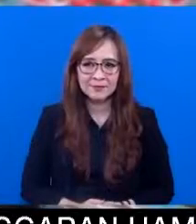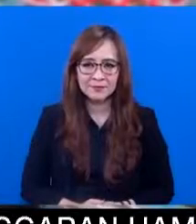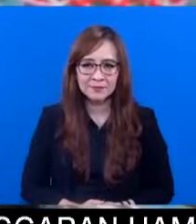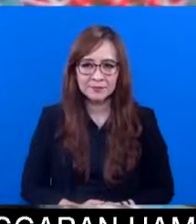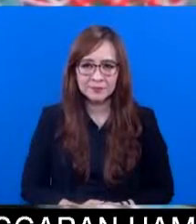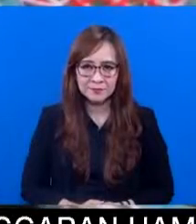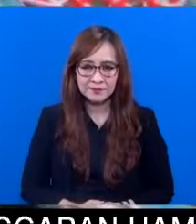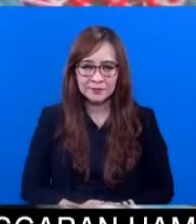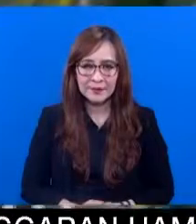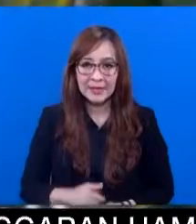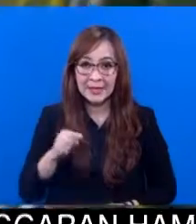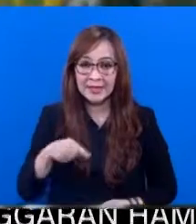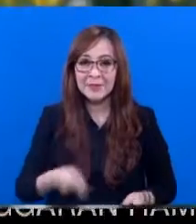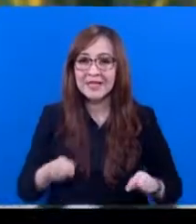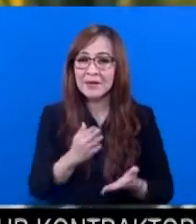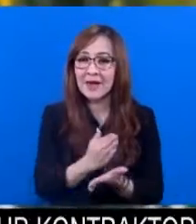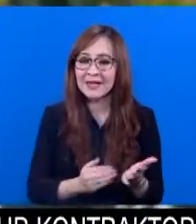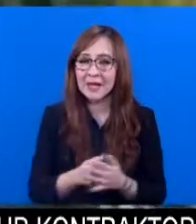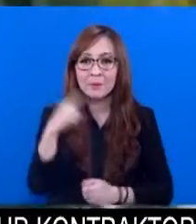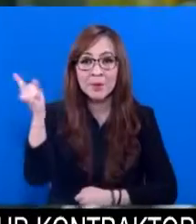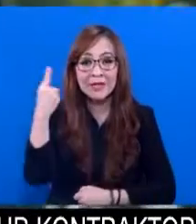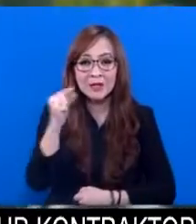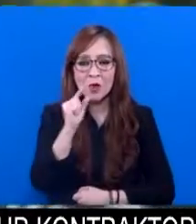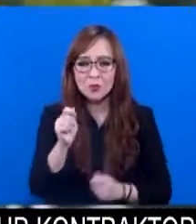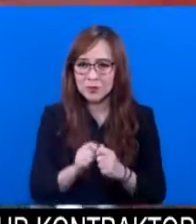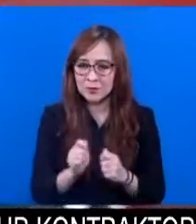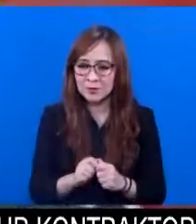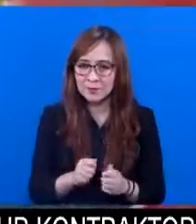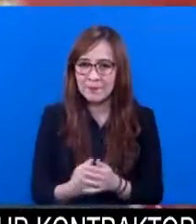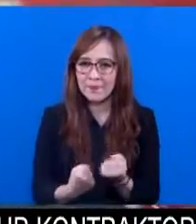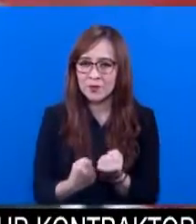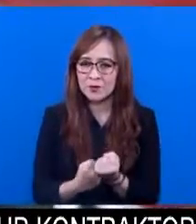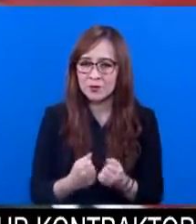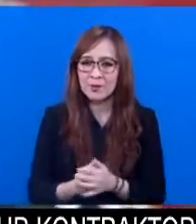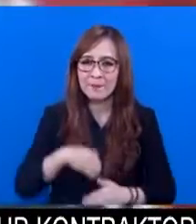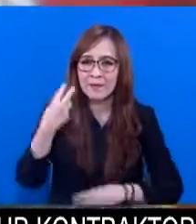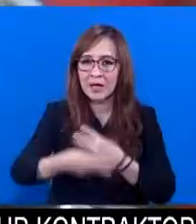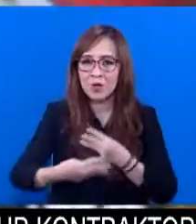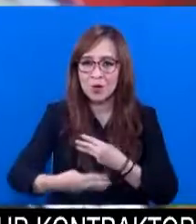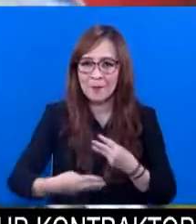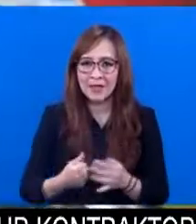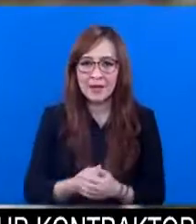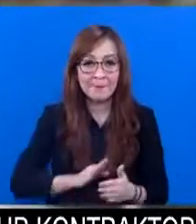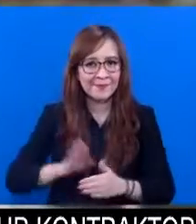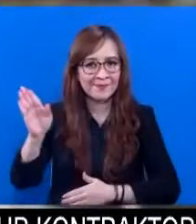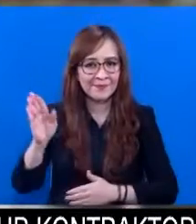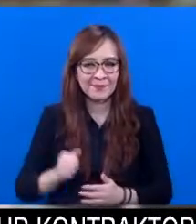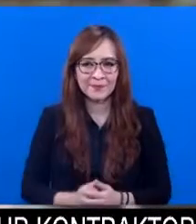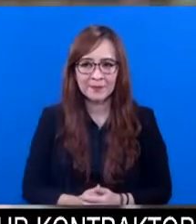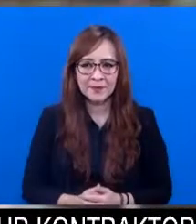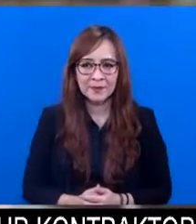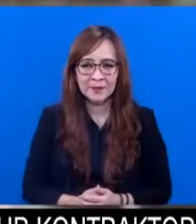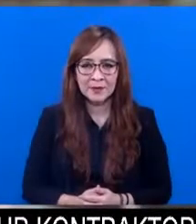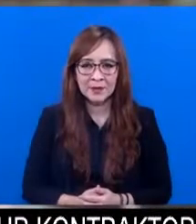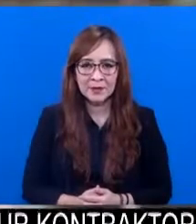Festival Payung ini sebagai bagian langkah Pemkot Solo untuk mendukung pemulihan ekonomi dan membangkitkan ekonomi kreatif. Menurut